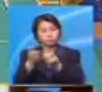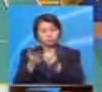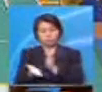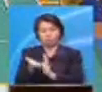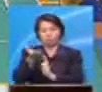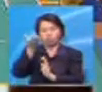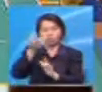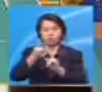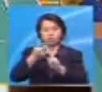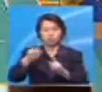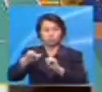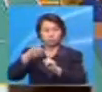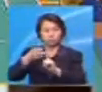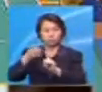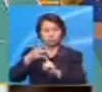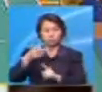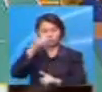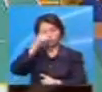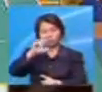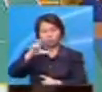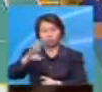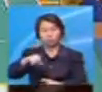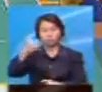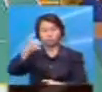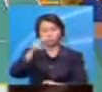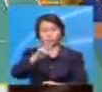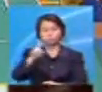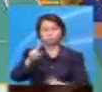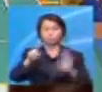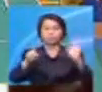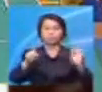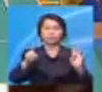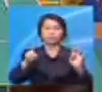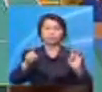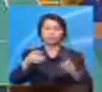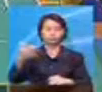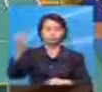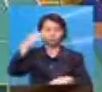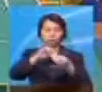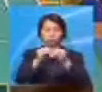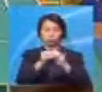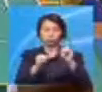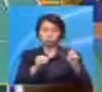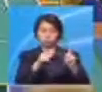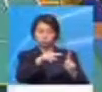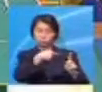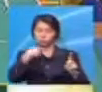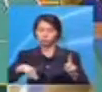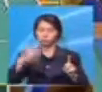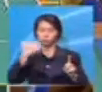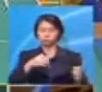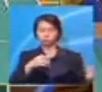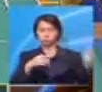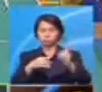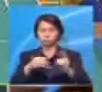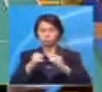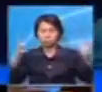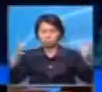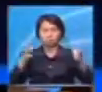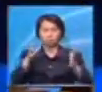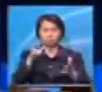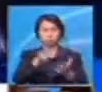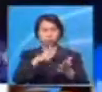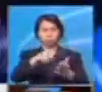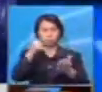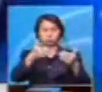pemain berasal dari pulau Pinang itu untuk menang 218 bekas pemain nombor sat dunia itu sebelum ini muncul pemain paling banyak bergelar